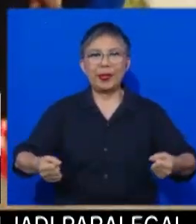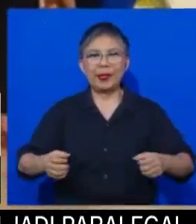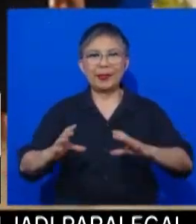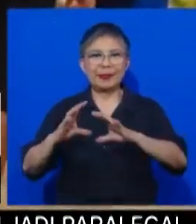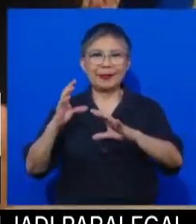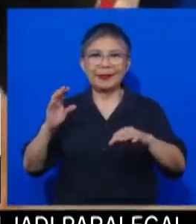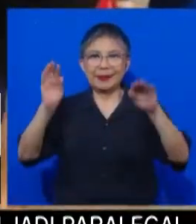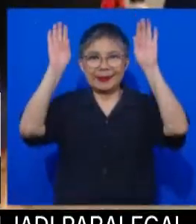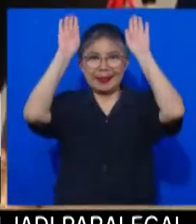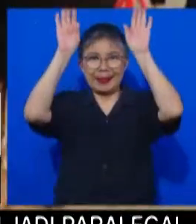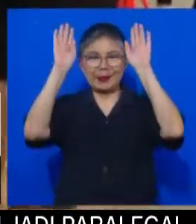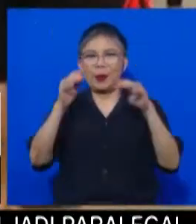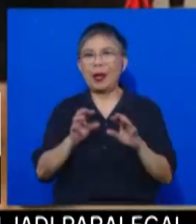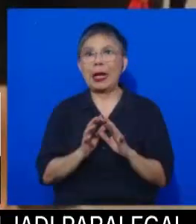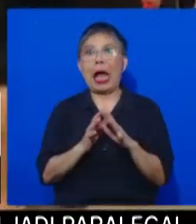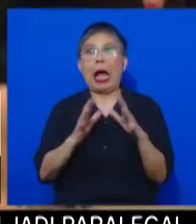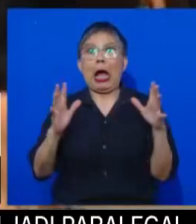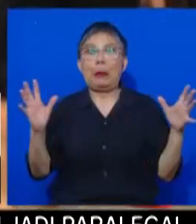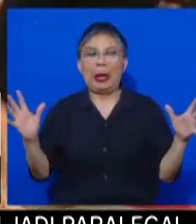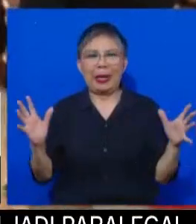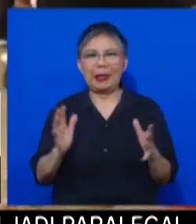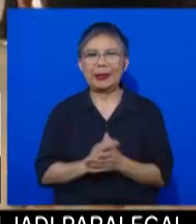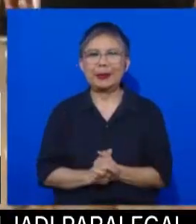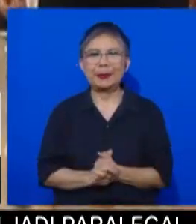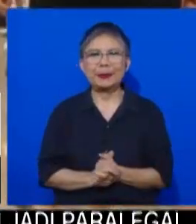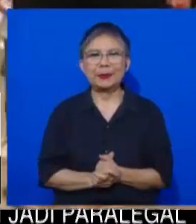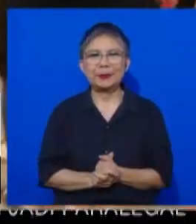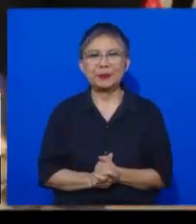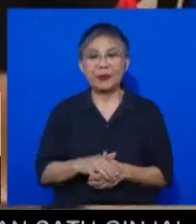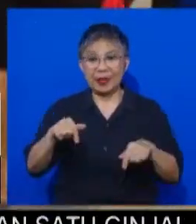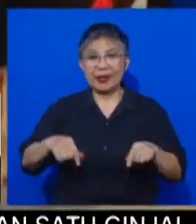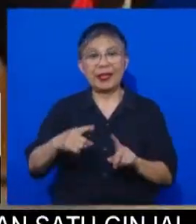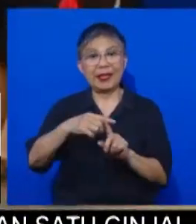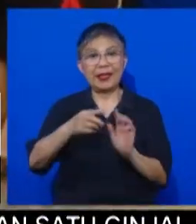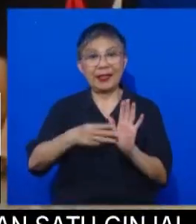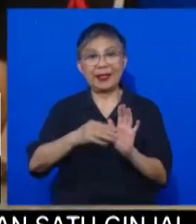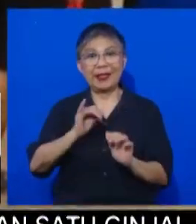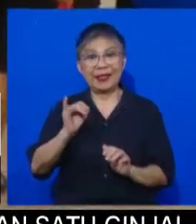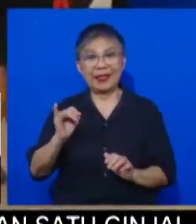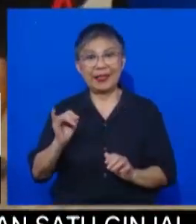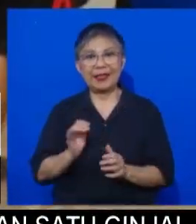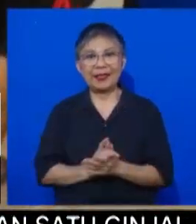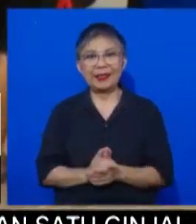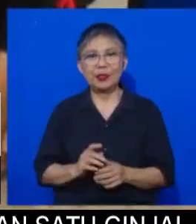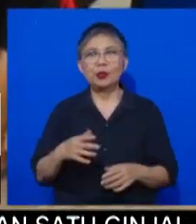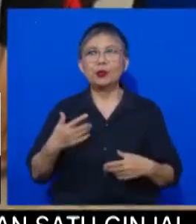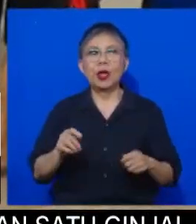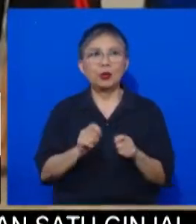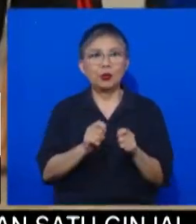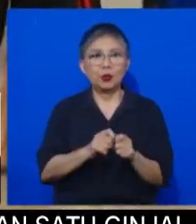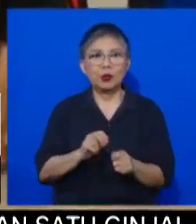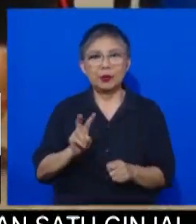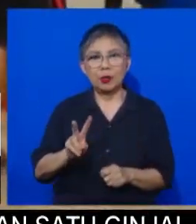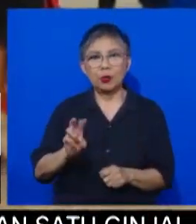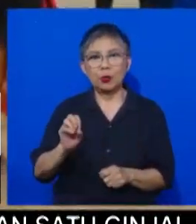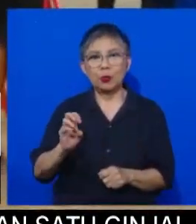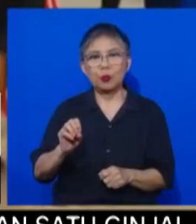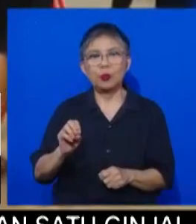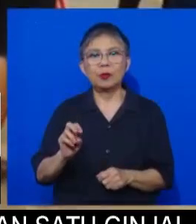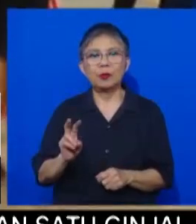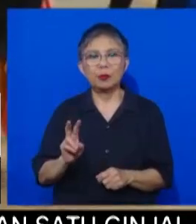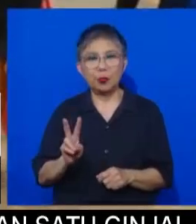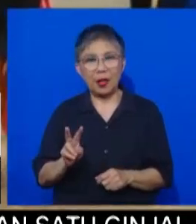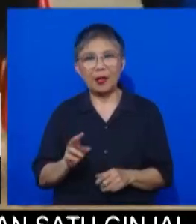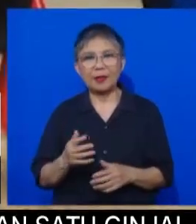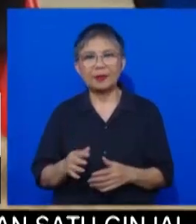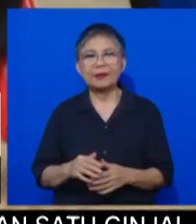padat dan juga cukup ramai ya. Karena memang di Taman Mini Indonesia ini semenjak direnovasi pada tahun 2020 lalu, ini kita